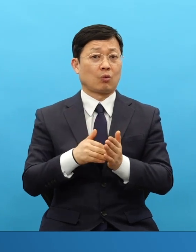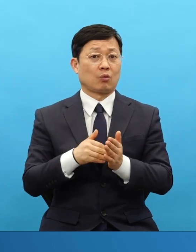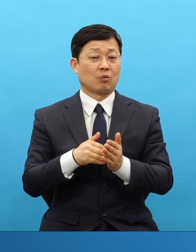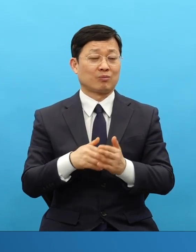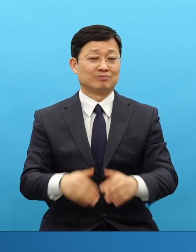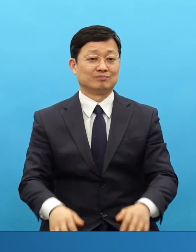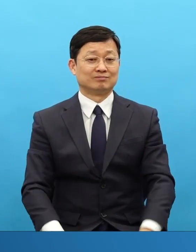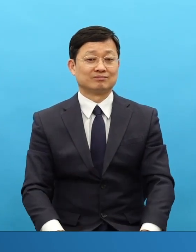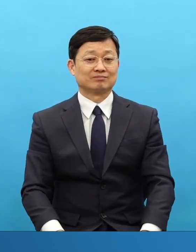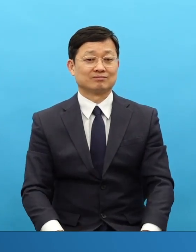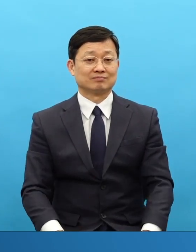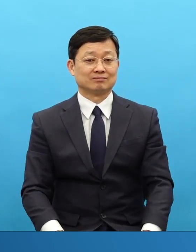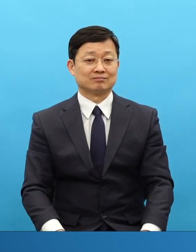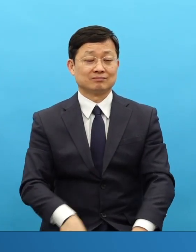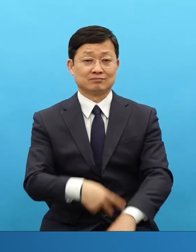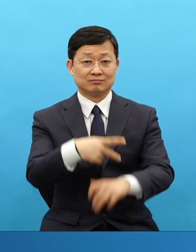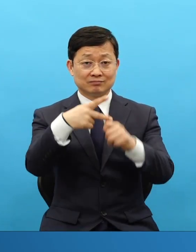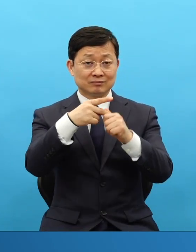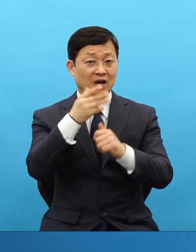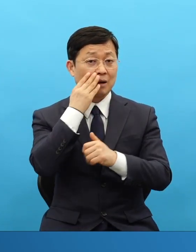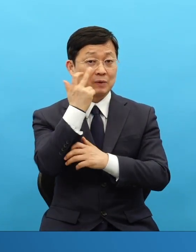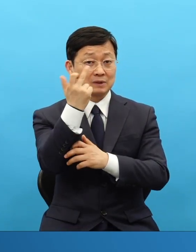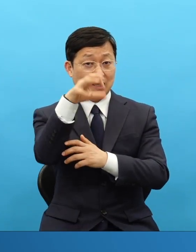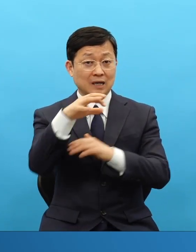그리고는 감나문에 모였다